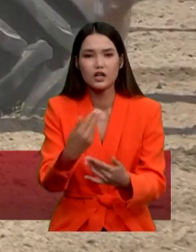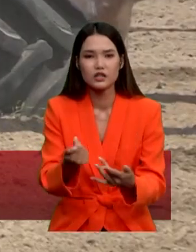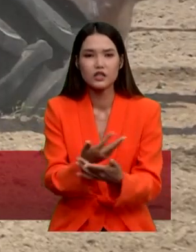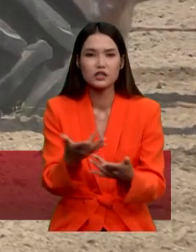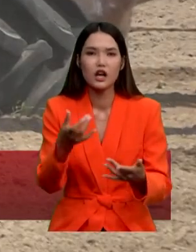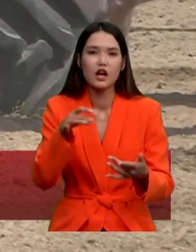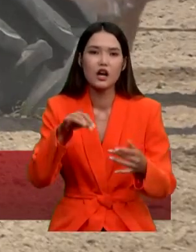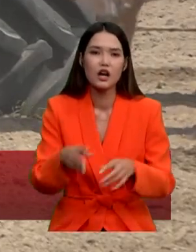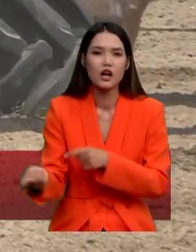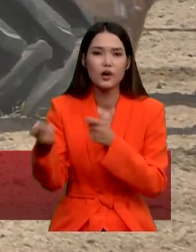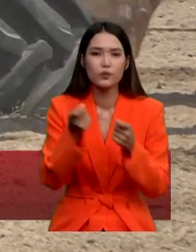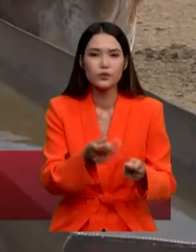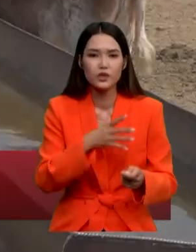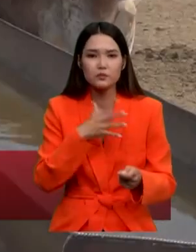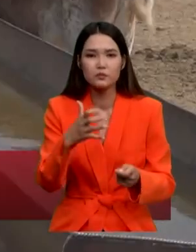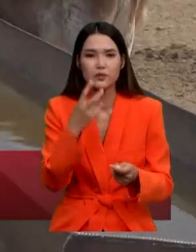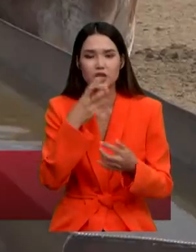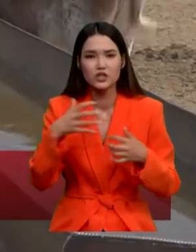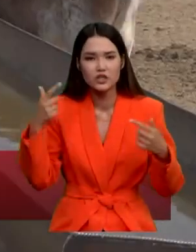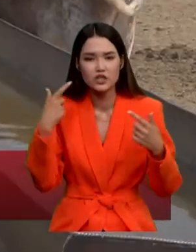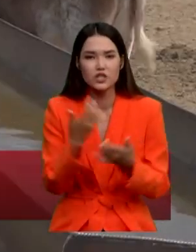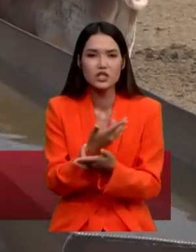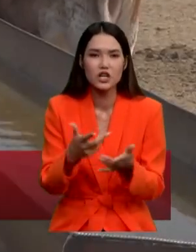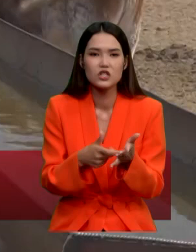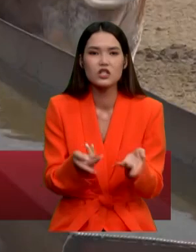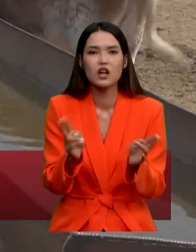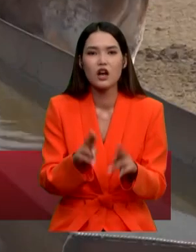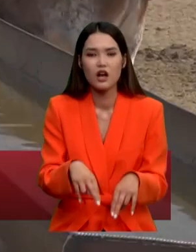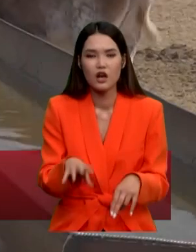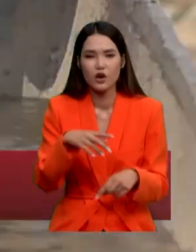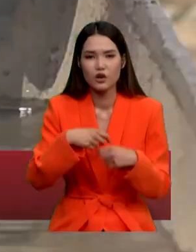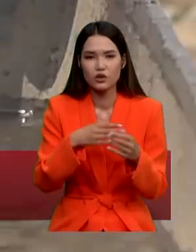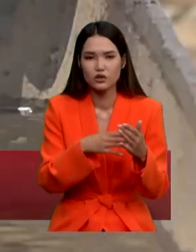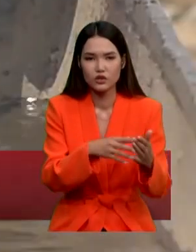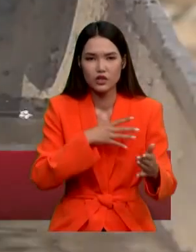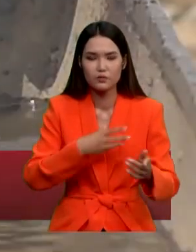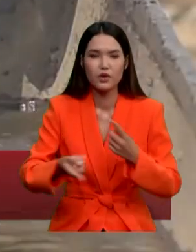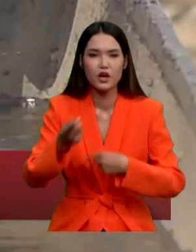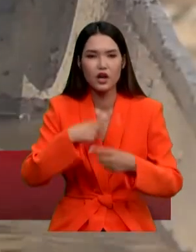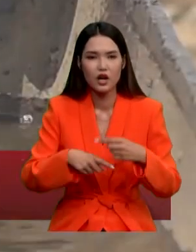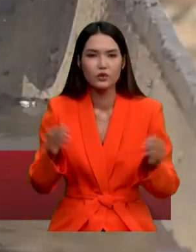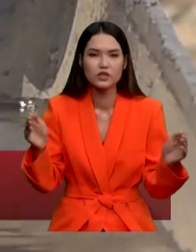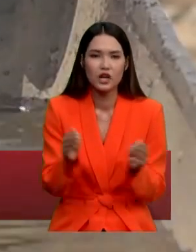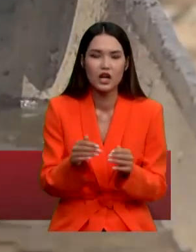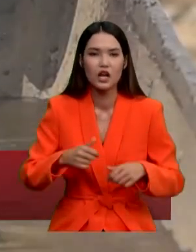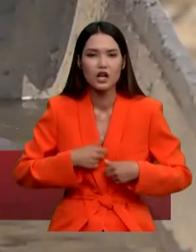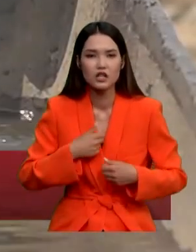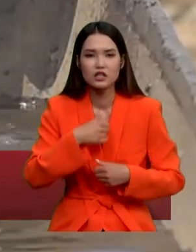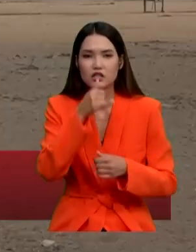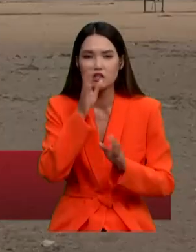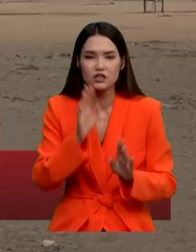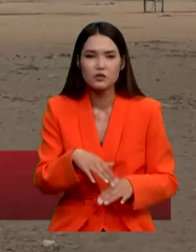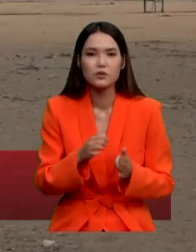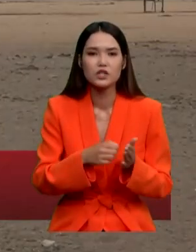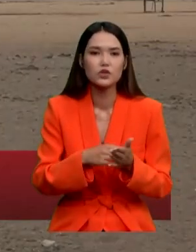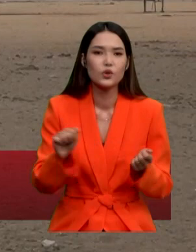Алтай өлкесінен әкелген 500 ешкі қазір 7-8 мың басқа жеткен. Алайда қайтадан мал басын азайтуға тура келіп отыр. Өйткені